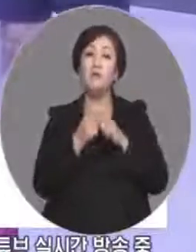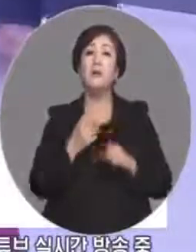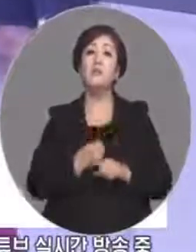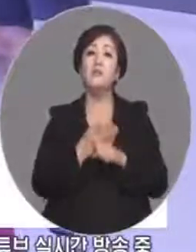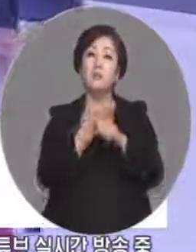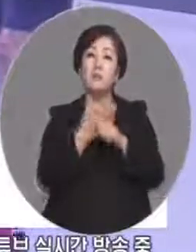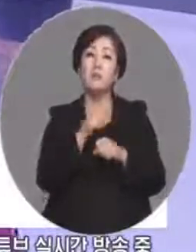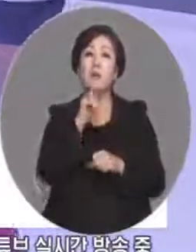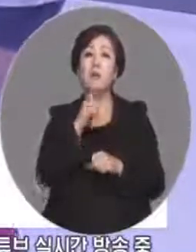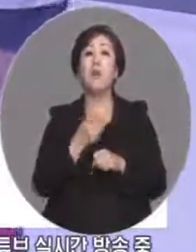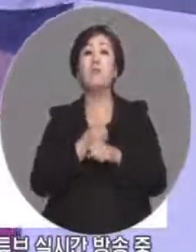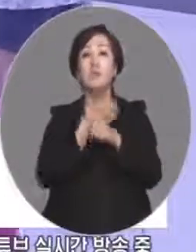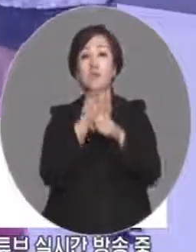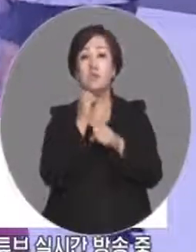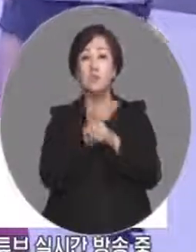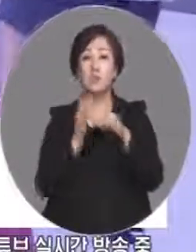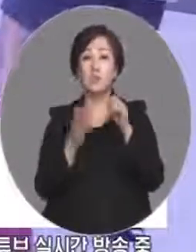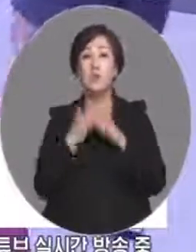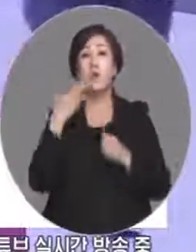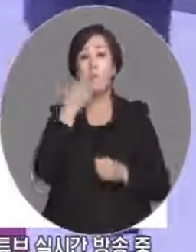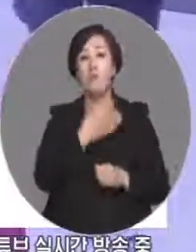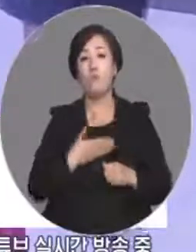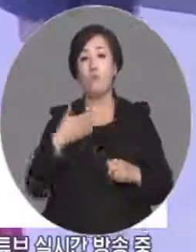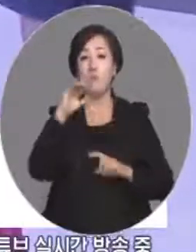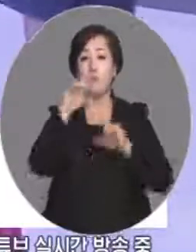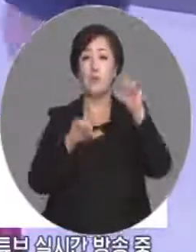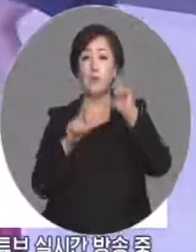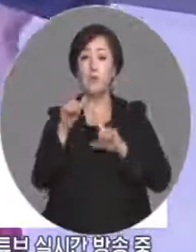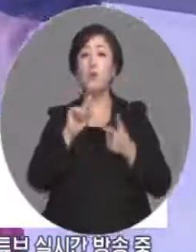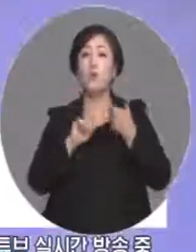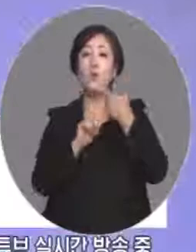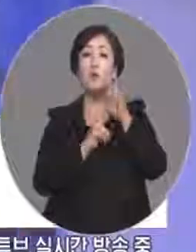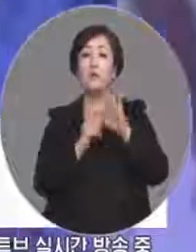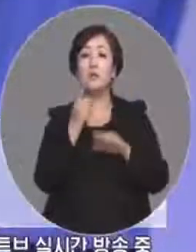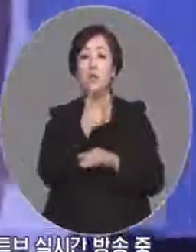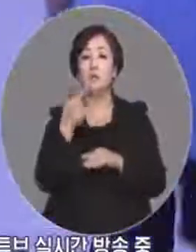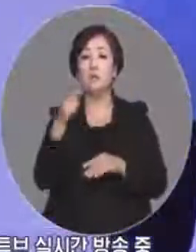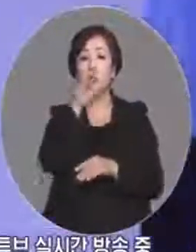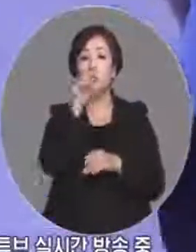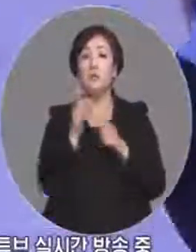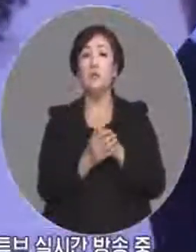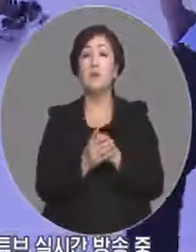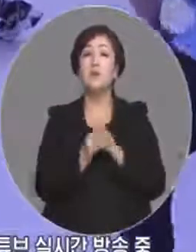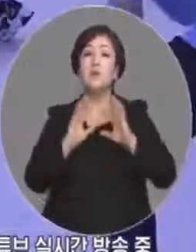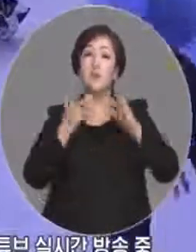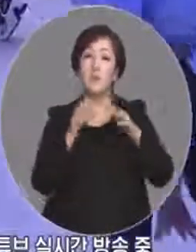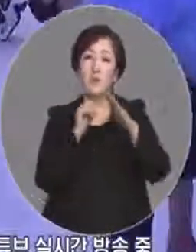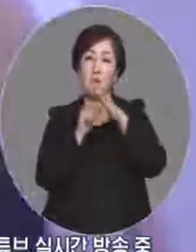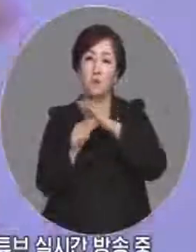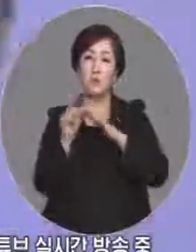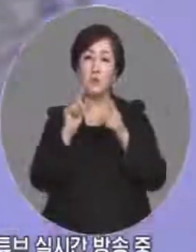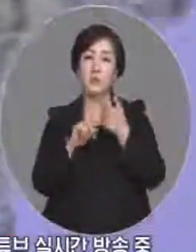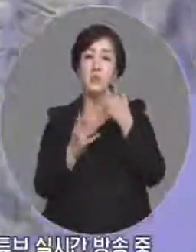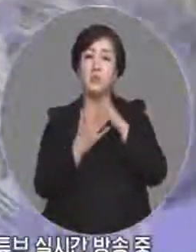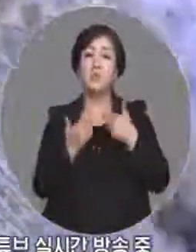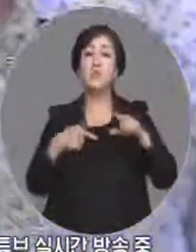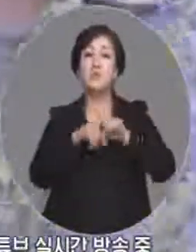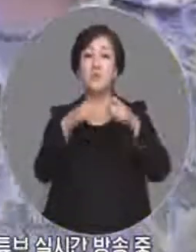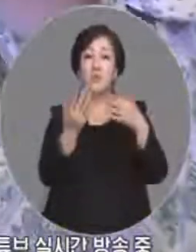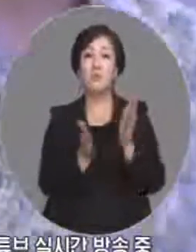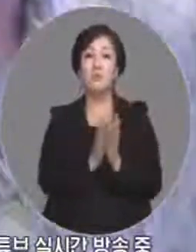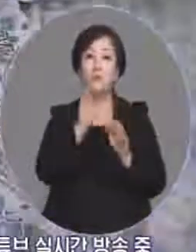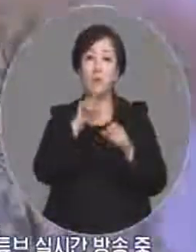있는 메시지, 이런 거를 저희 몸으로 표현해줄 수 있다는 것도. 세계대회에 도전하는 이 스트리트 댄스 팀의